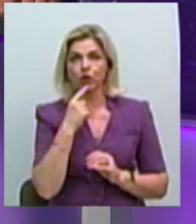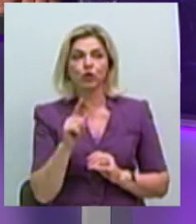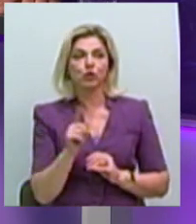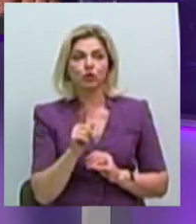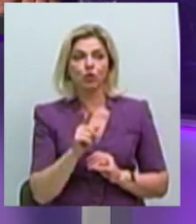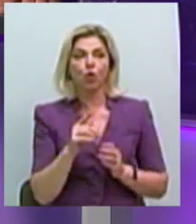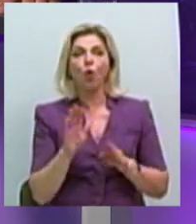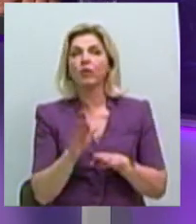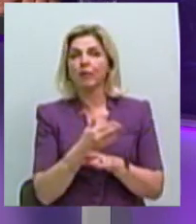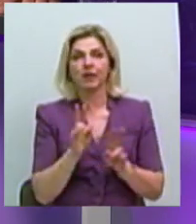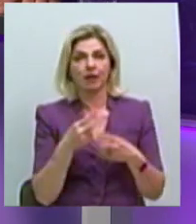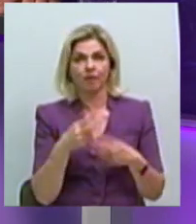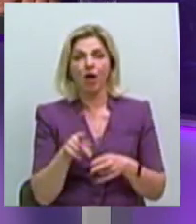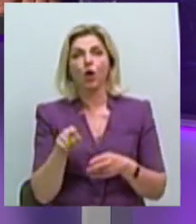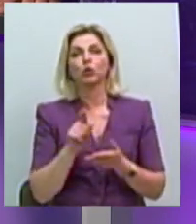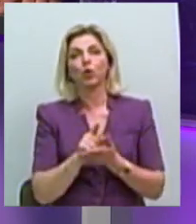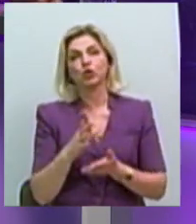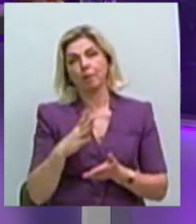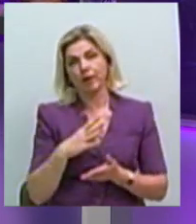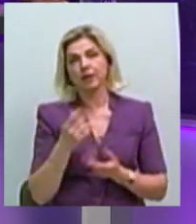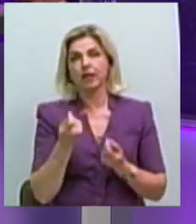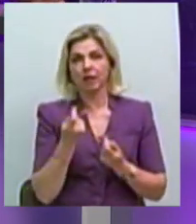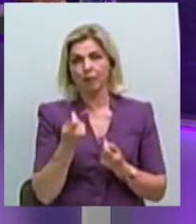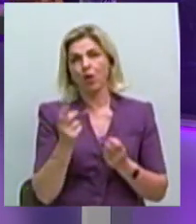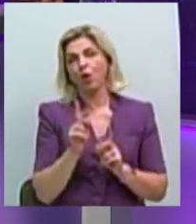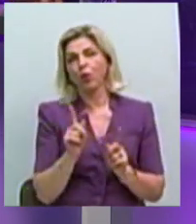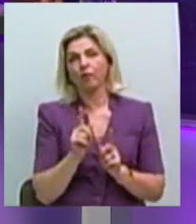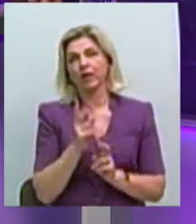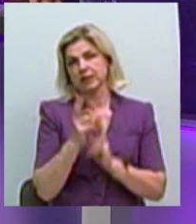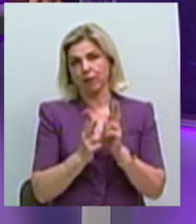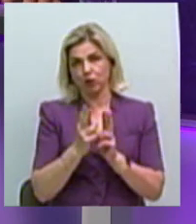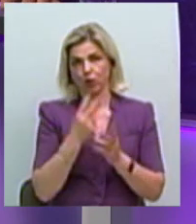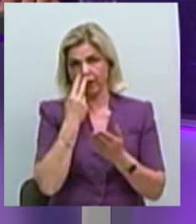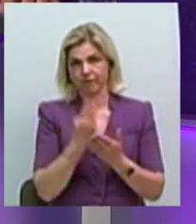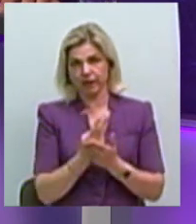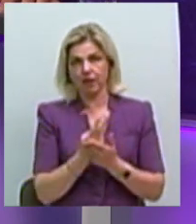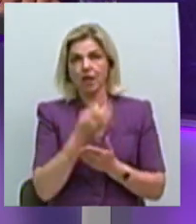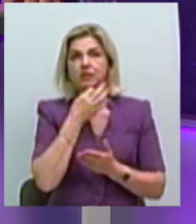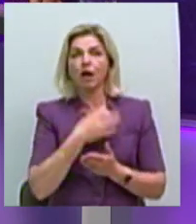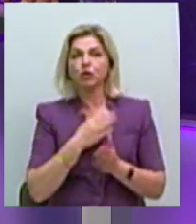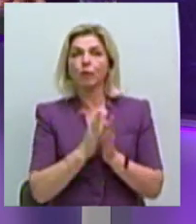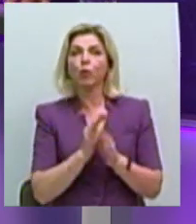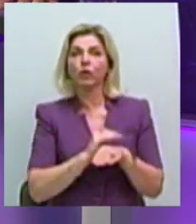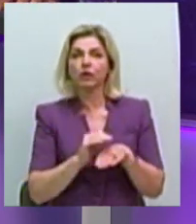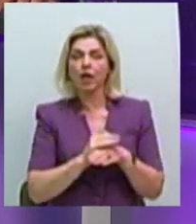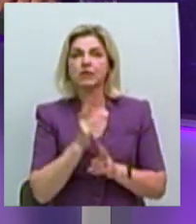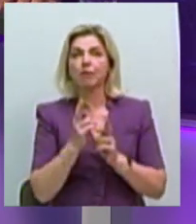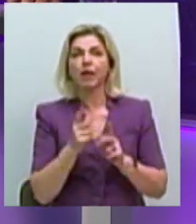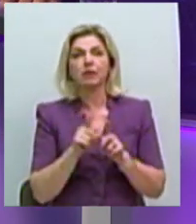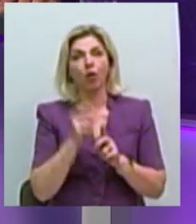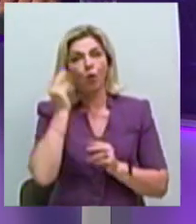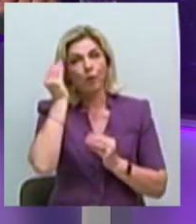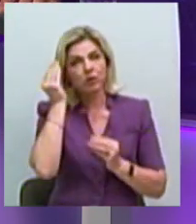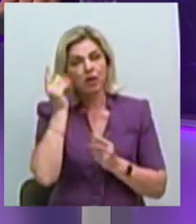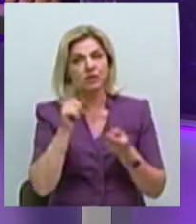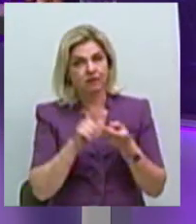не потрібно, вона має бути, але десь трошки в усіченому якомусь вигляді. Скажіть, будь ласка, зміна такої позиції, чи пов'язана з